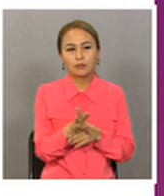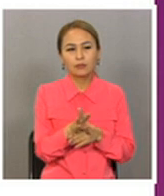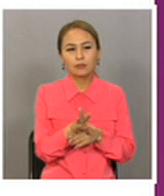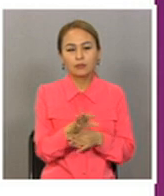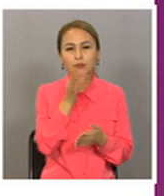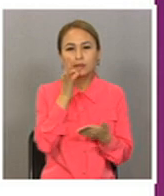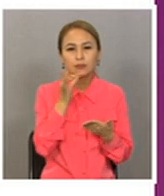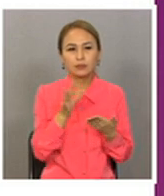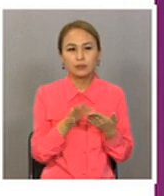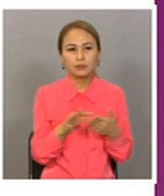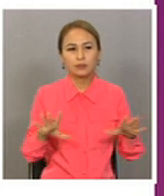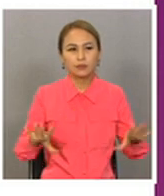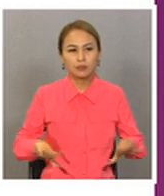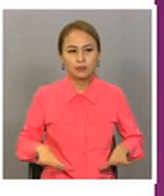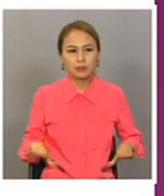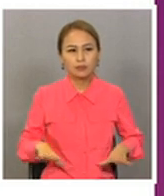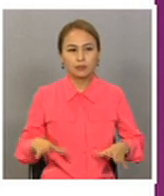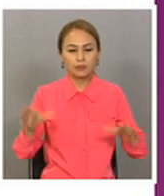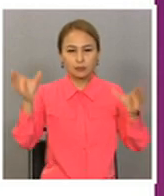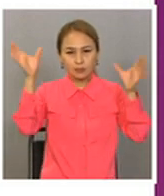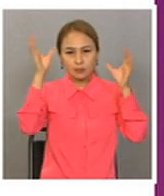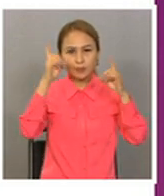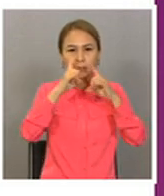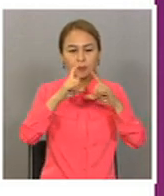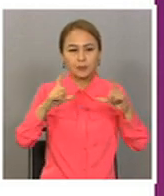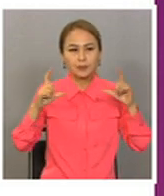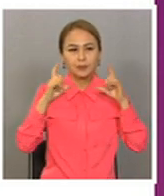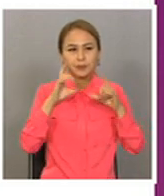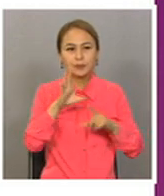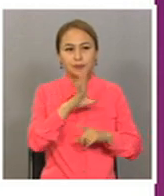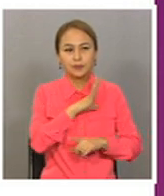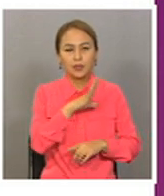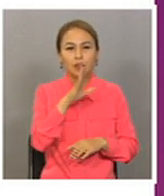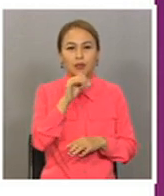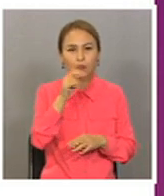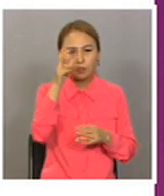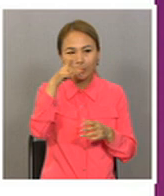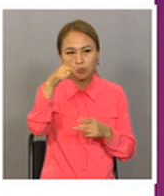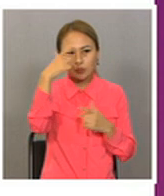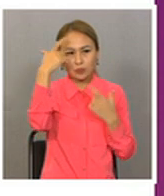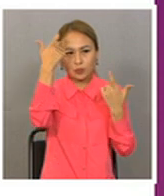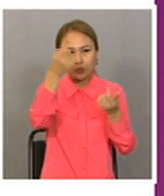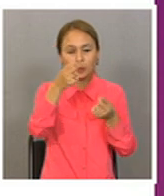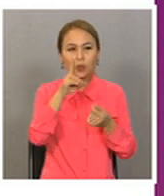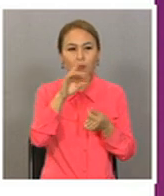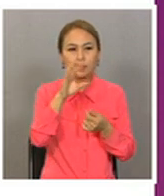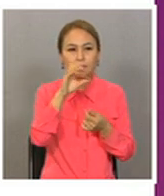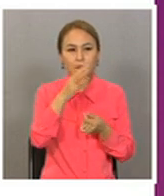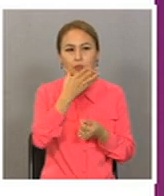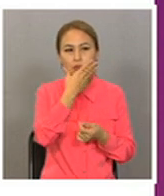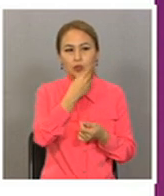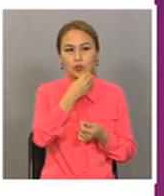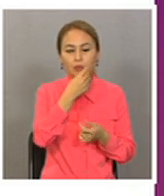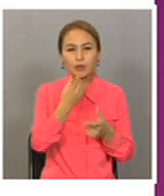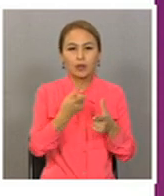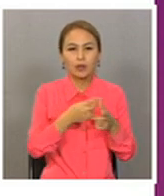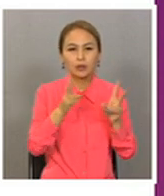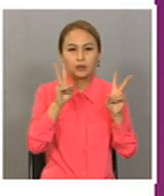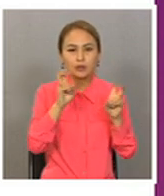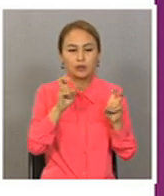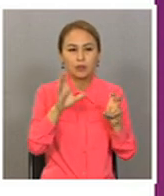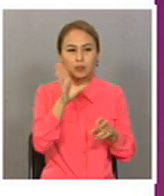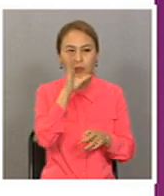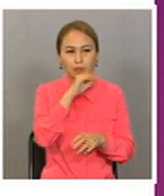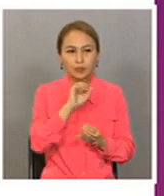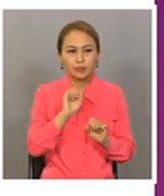Жауабы жылқылардың басына маска кигізген. Таутеке мүйізі көсемнің сүйікті атының басына кигізілуі